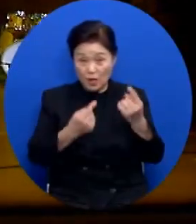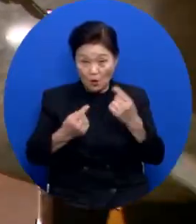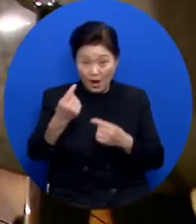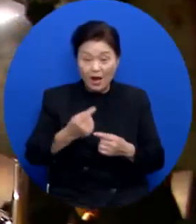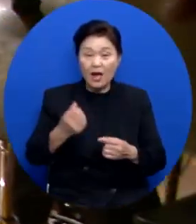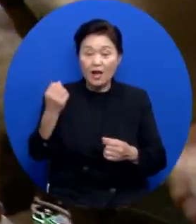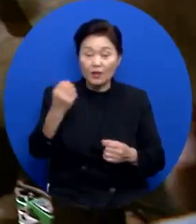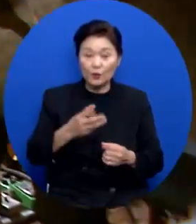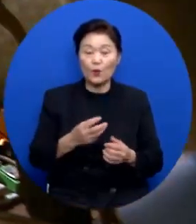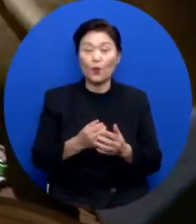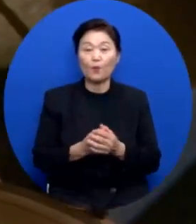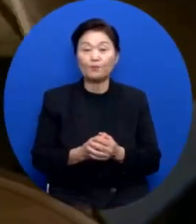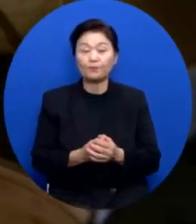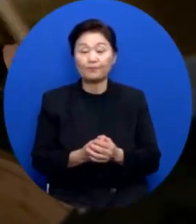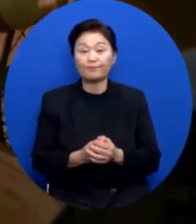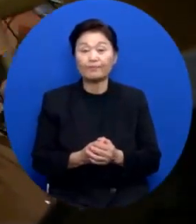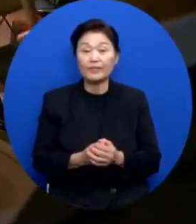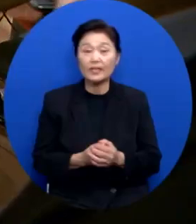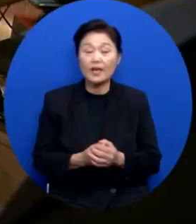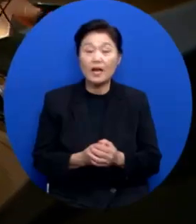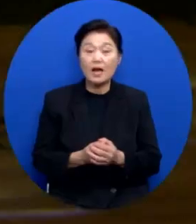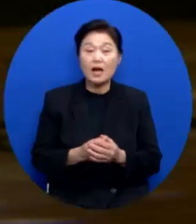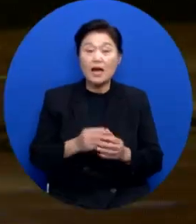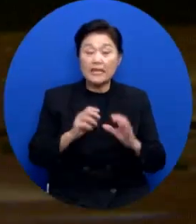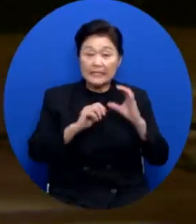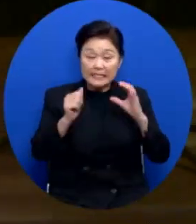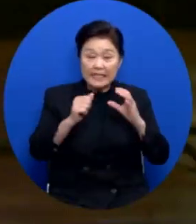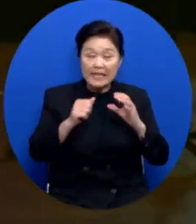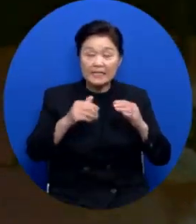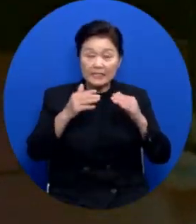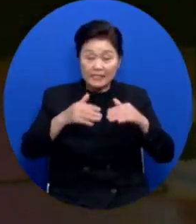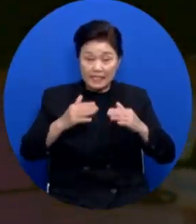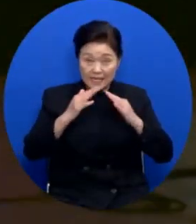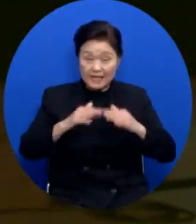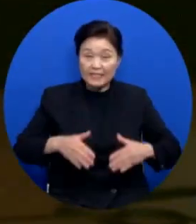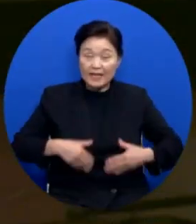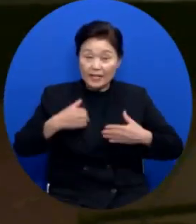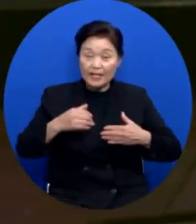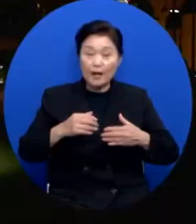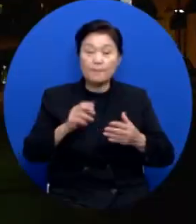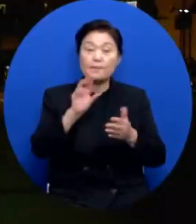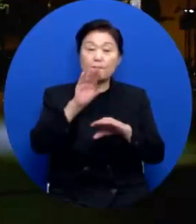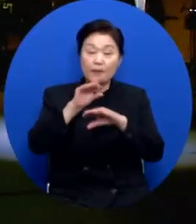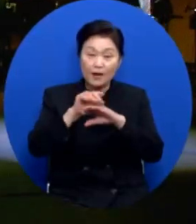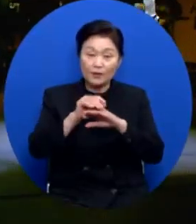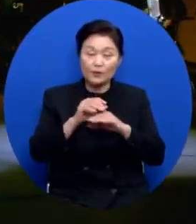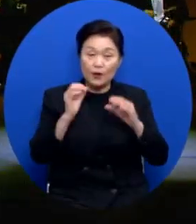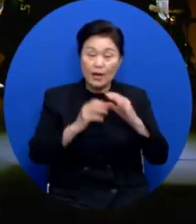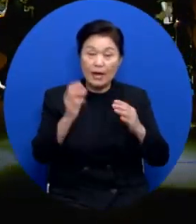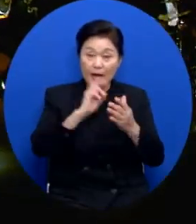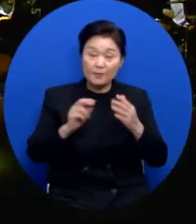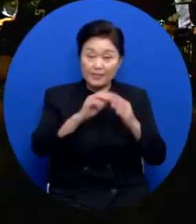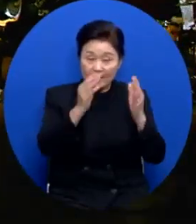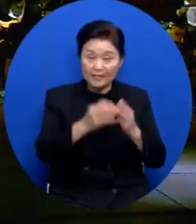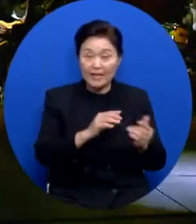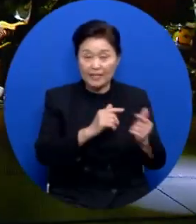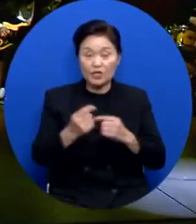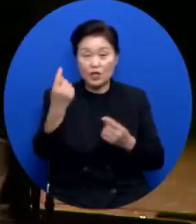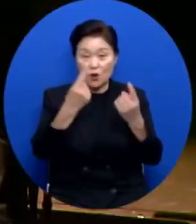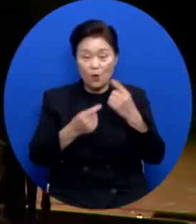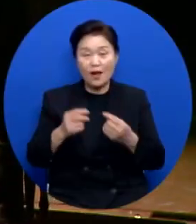신델라, 플루티스트 송설나무를 비롯해 CTS 전남 방송 합창단과 YG업 대안학교의 공연이